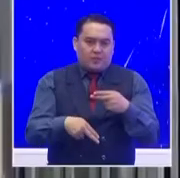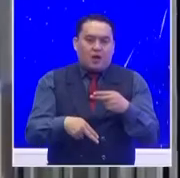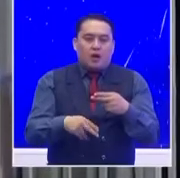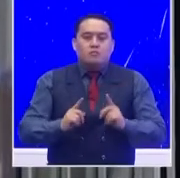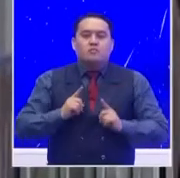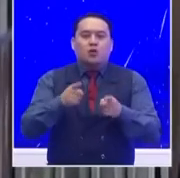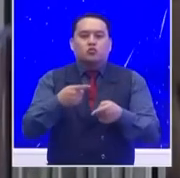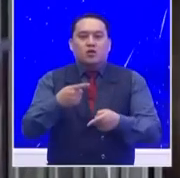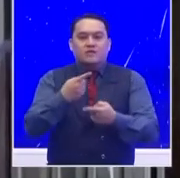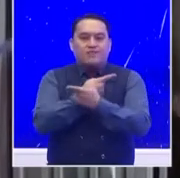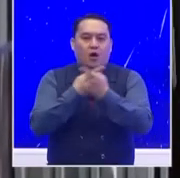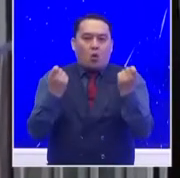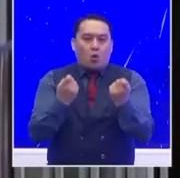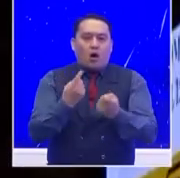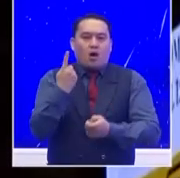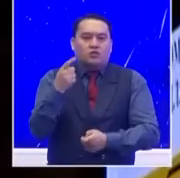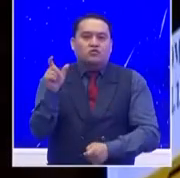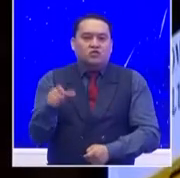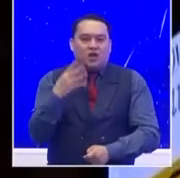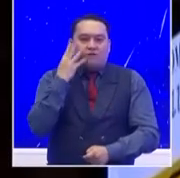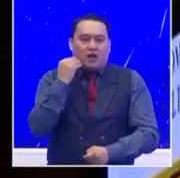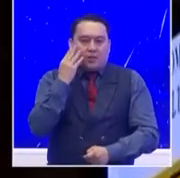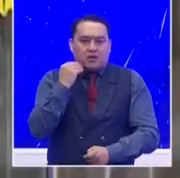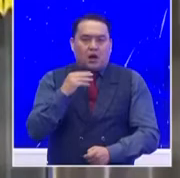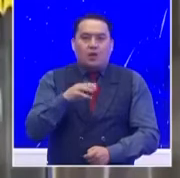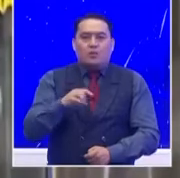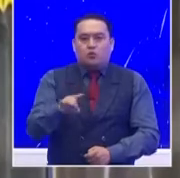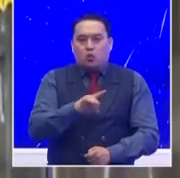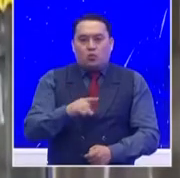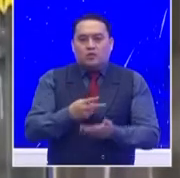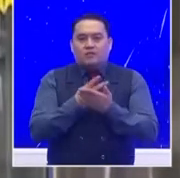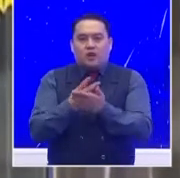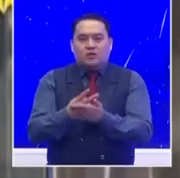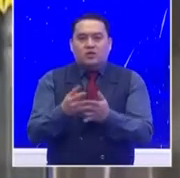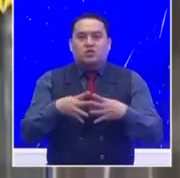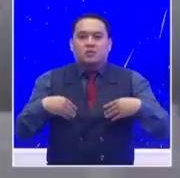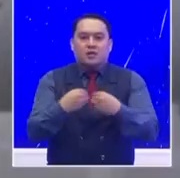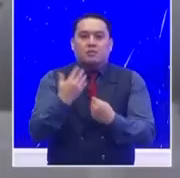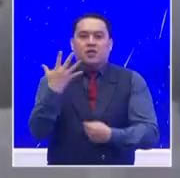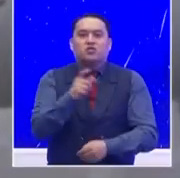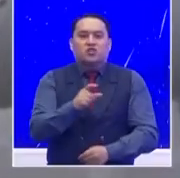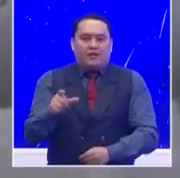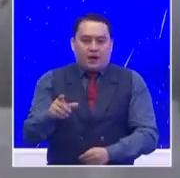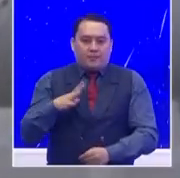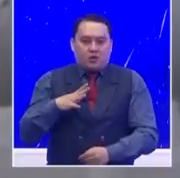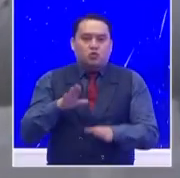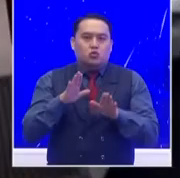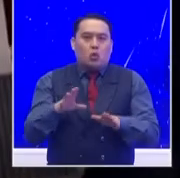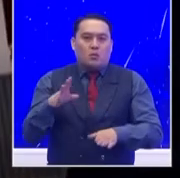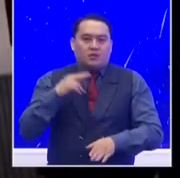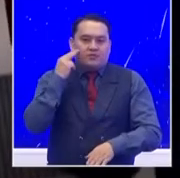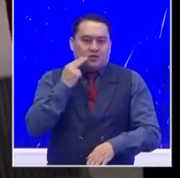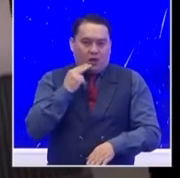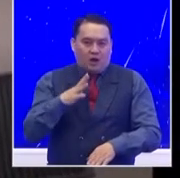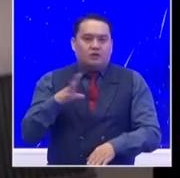поступила информация о госпитализации одного человека в алматы по калининской области госпитализирована семья из пяти человек они тоже побывали в